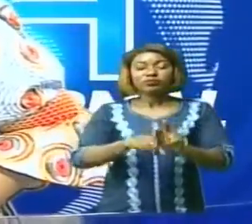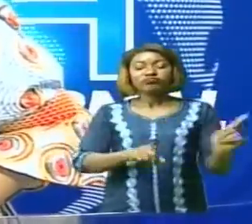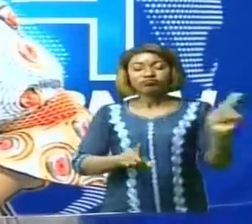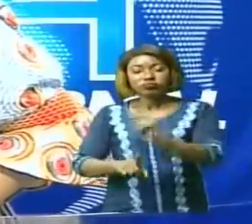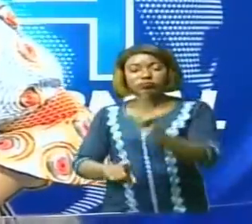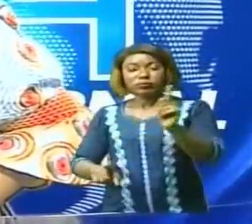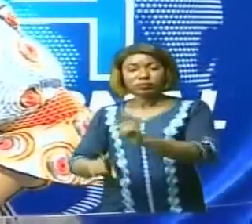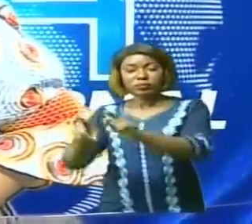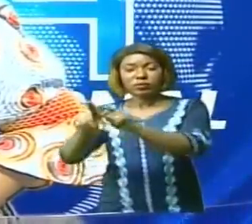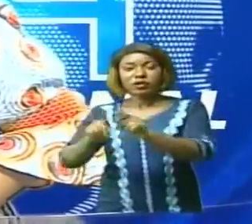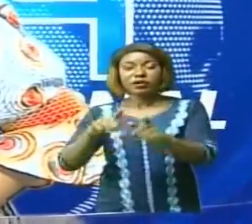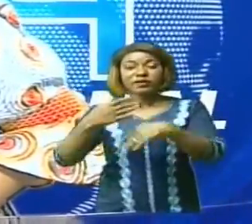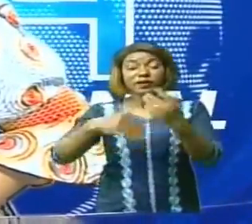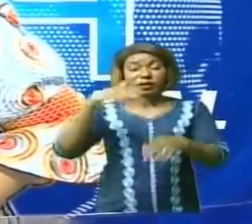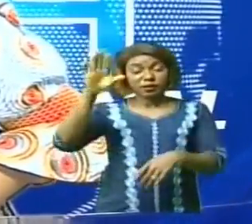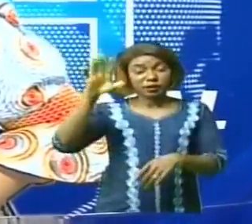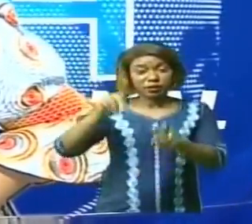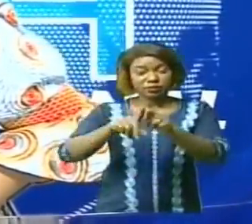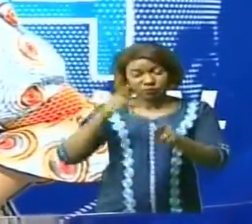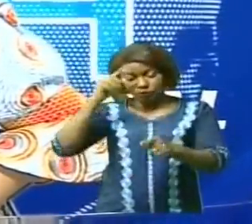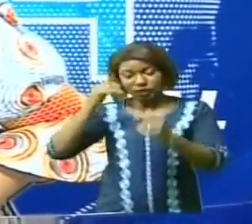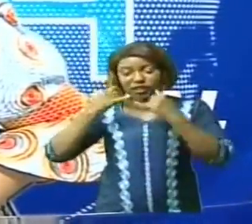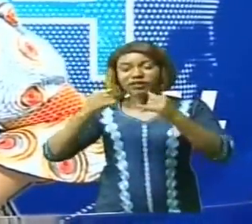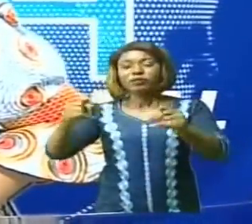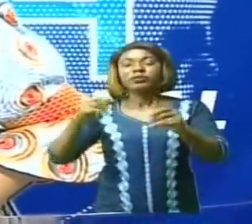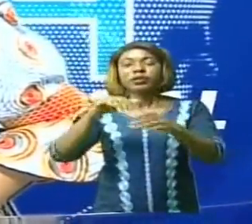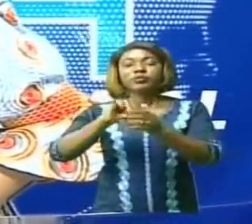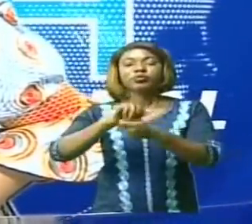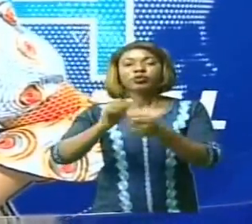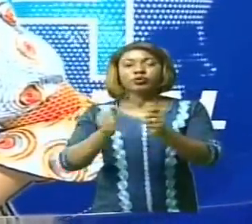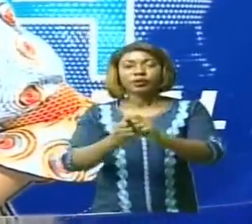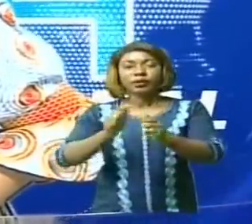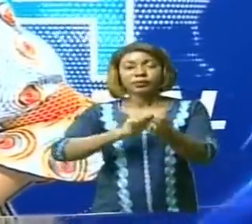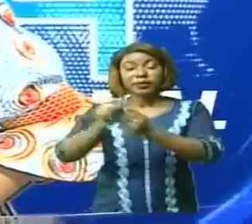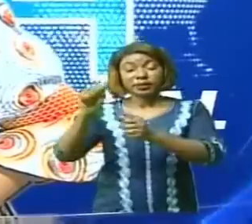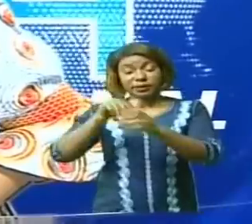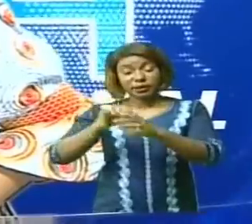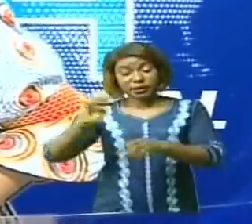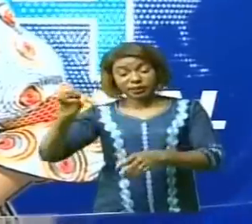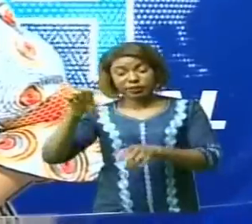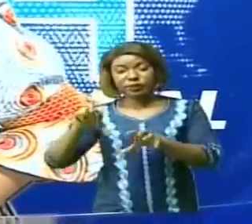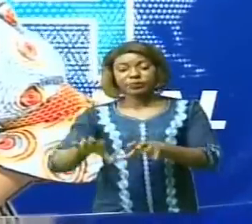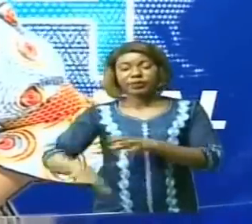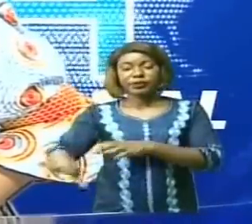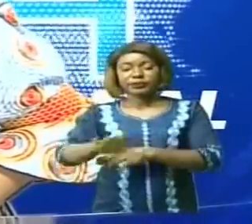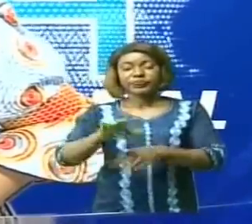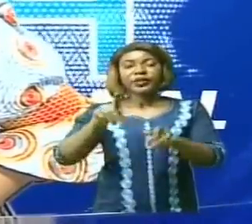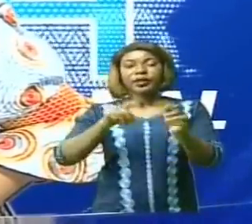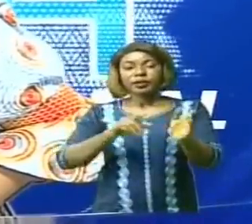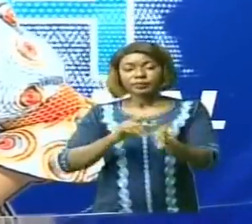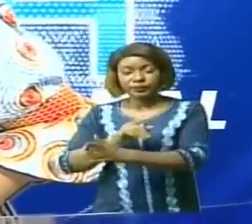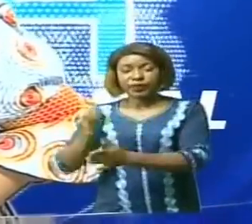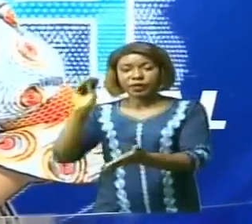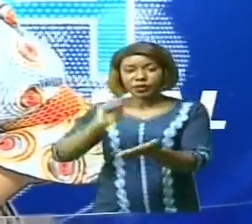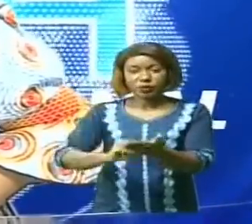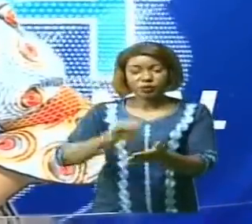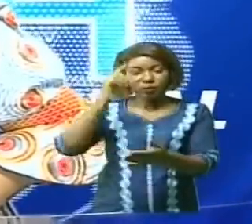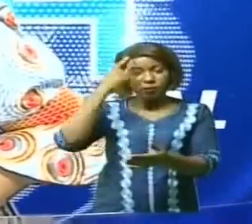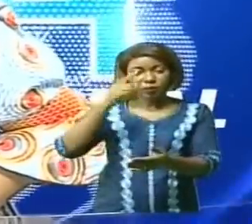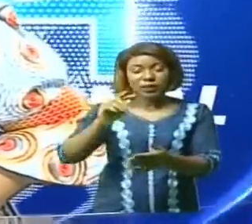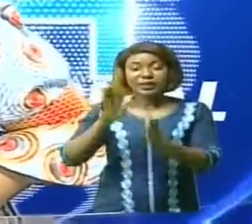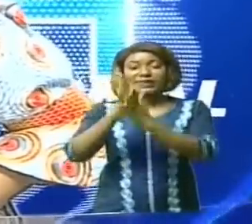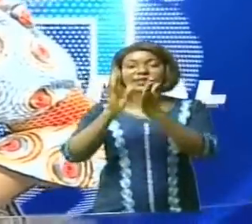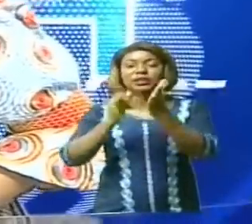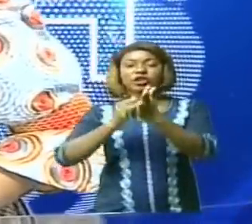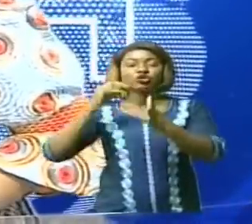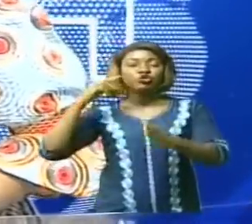ministère des Affaires étrangères pour être informés sur la situation de terrain dans l'est du pays. Un certain 16 juin,